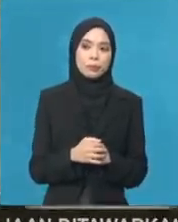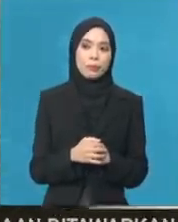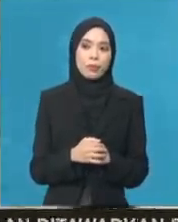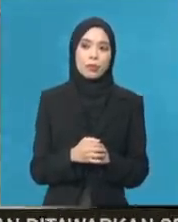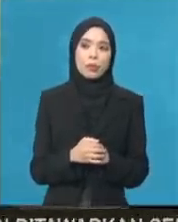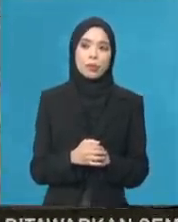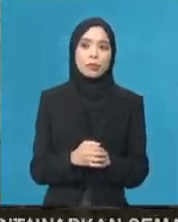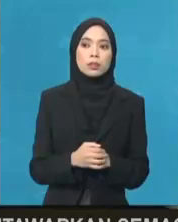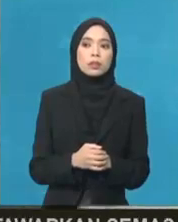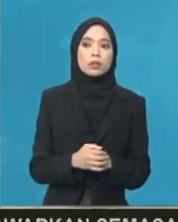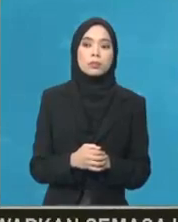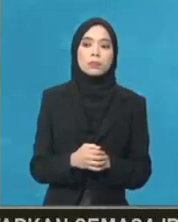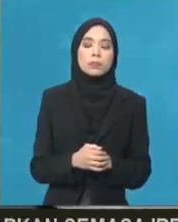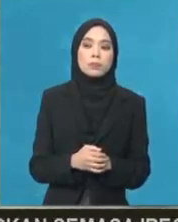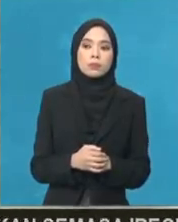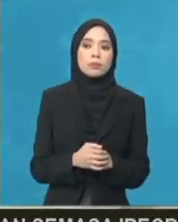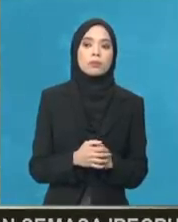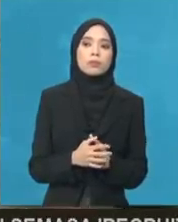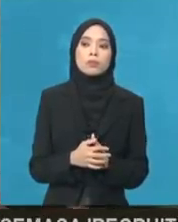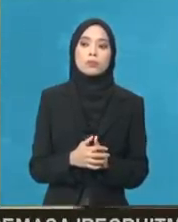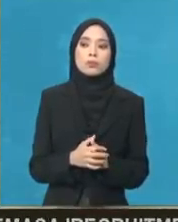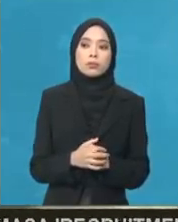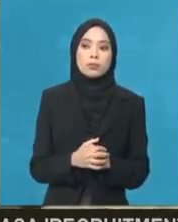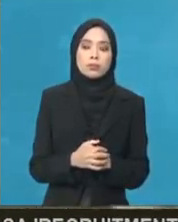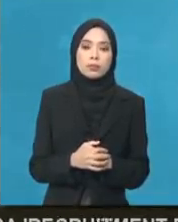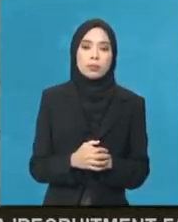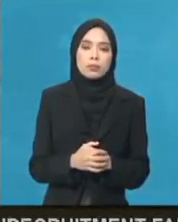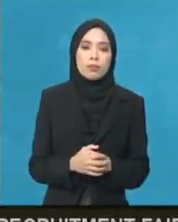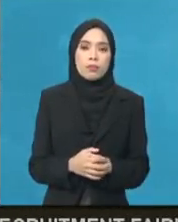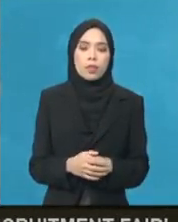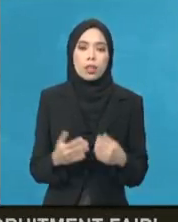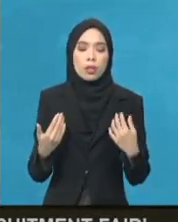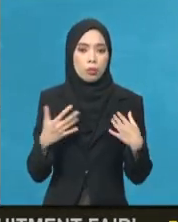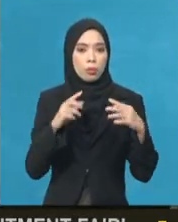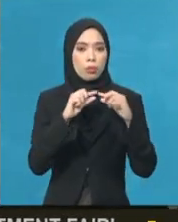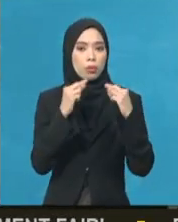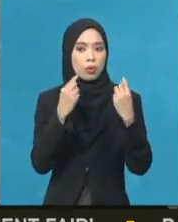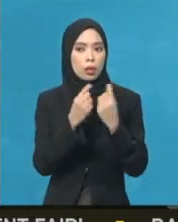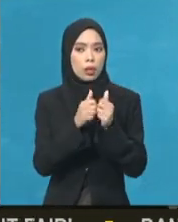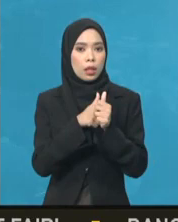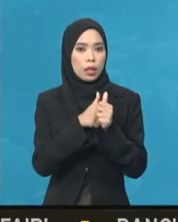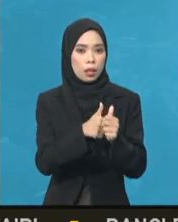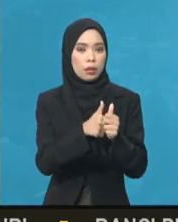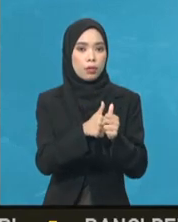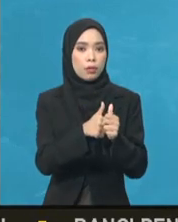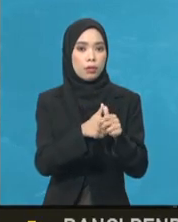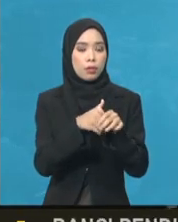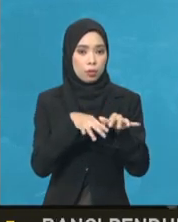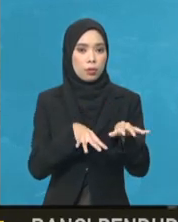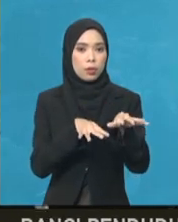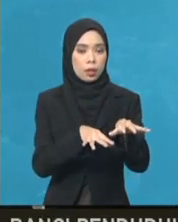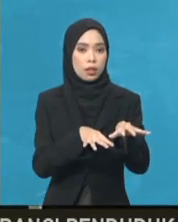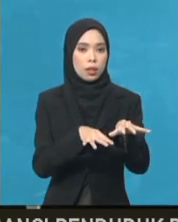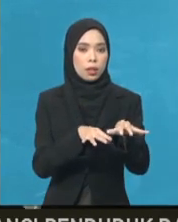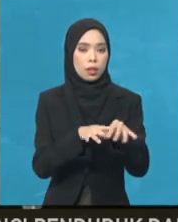ngebleng Bang trik-trik antara pasukan yang akan turut mengambil bahagian dalam upacara itu